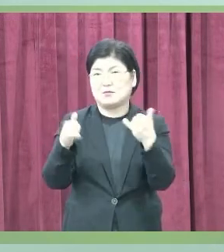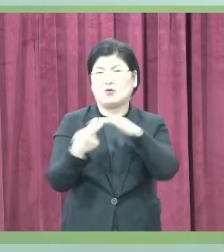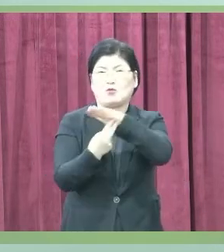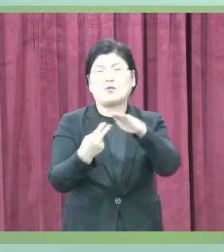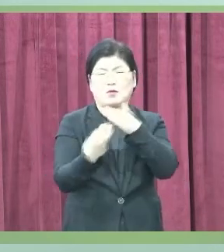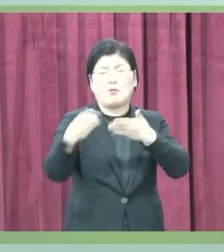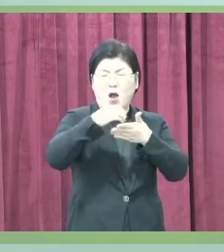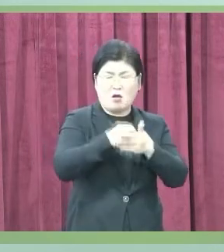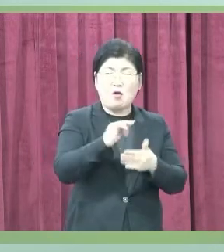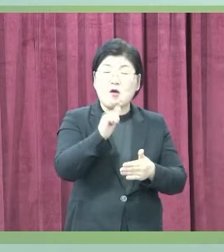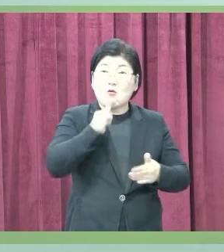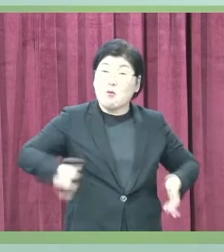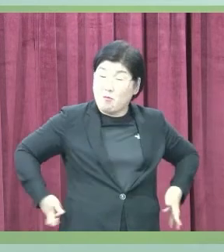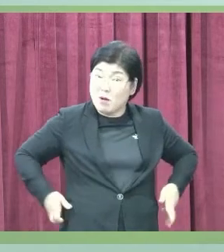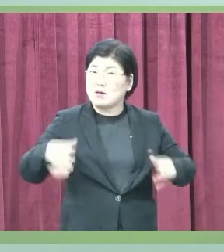다음에 신장장애도